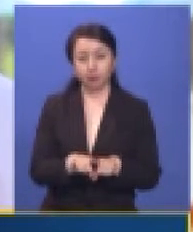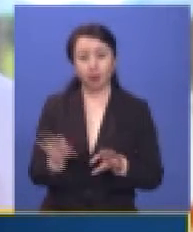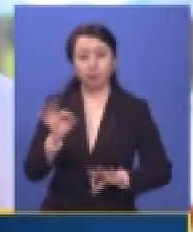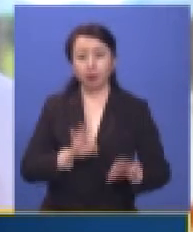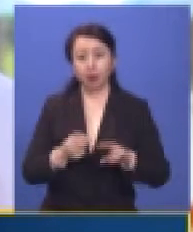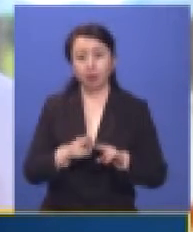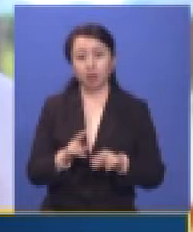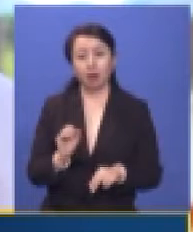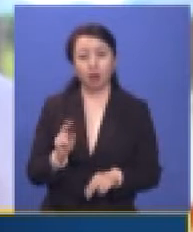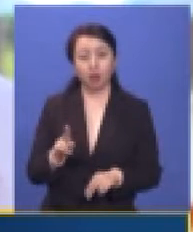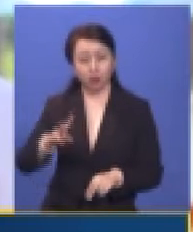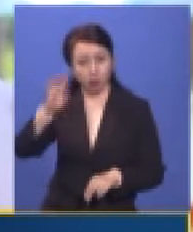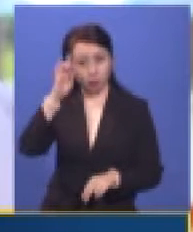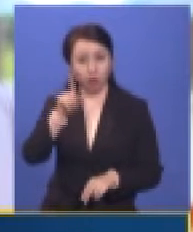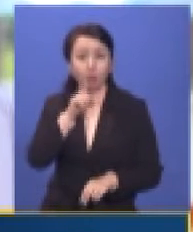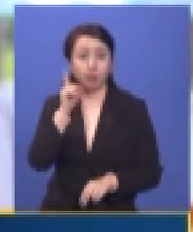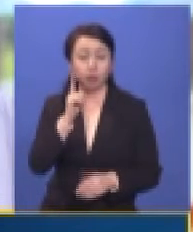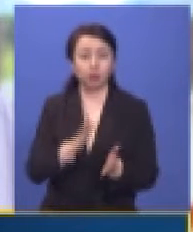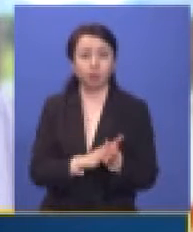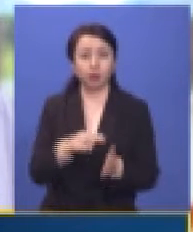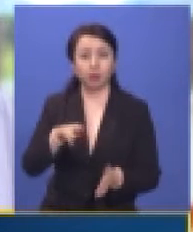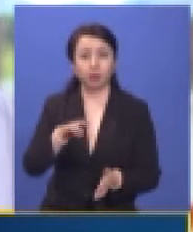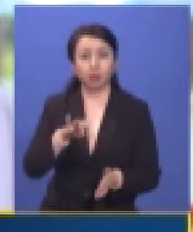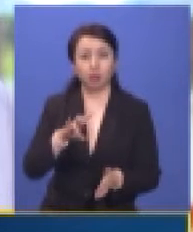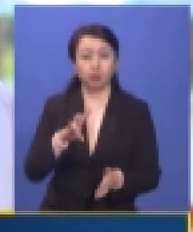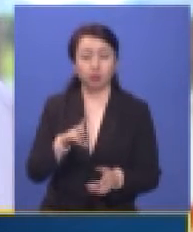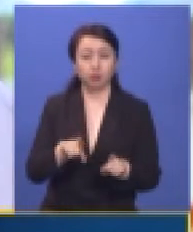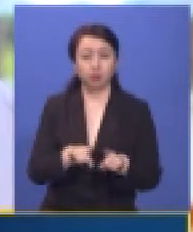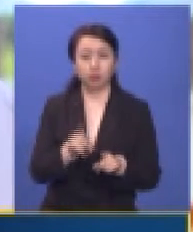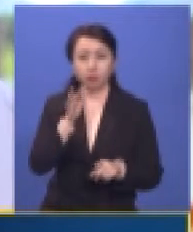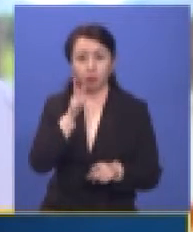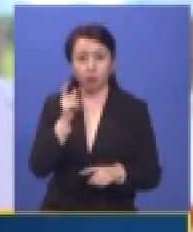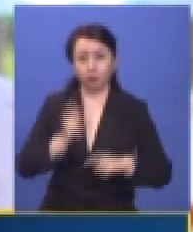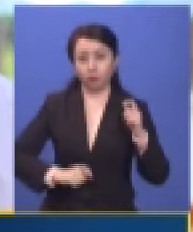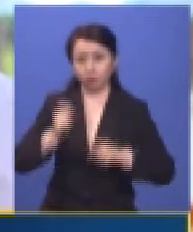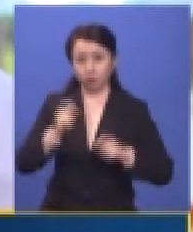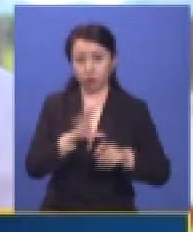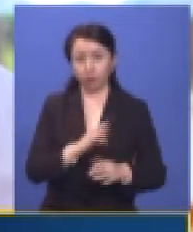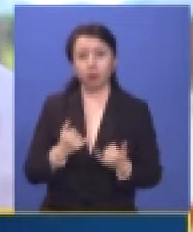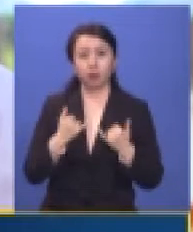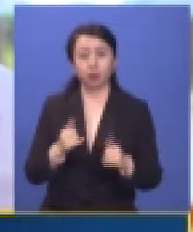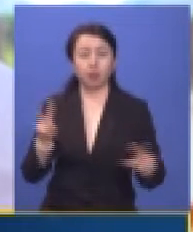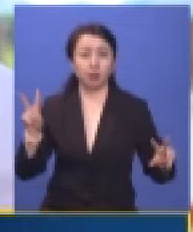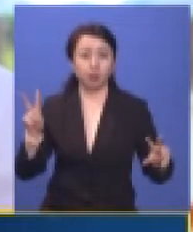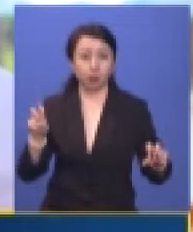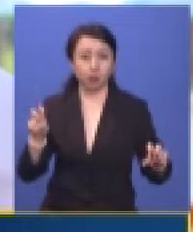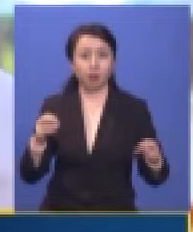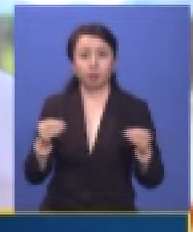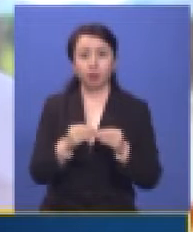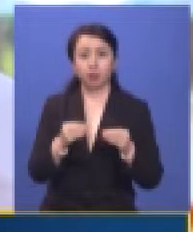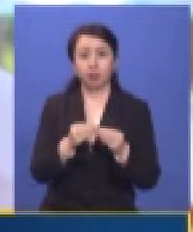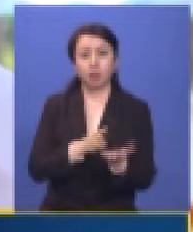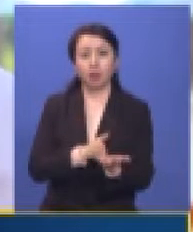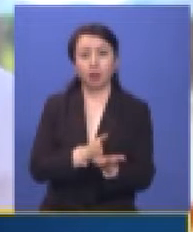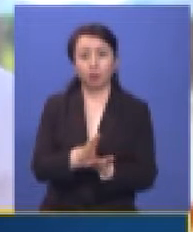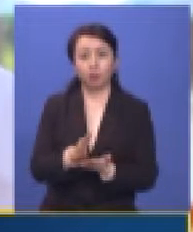утверждены такие проекты, как государственная молодежная премия «Дарын». Также вот сегодня в рамках форума были награждены номинанты по 10